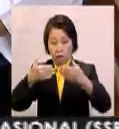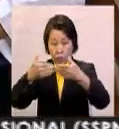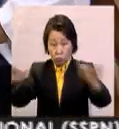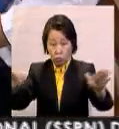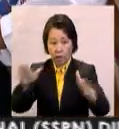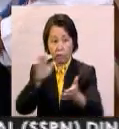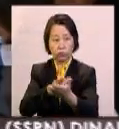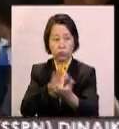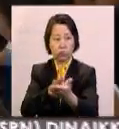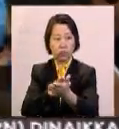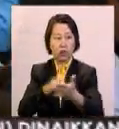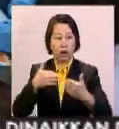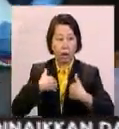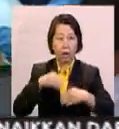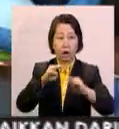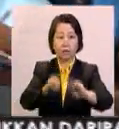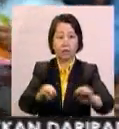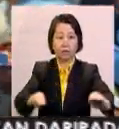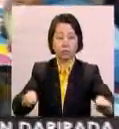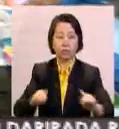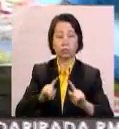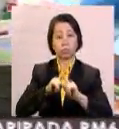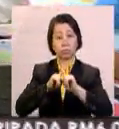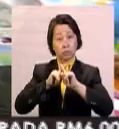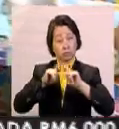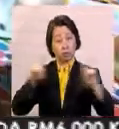tetapi bukan ada murid tetapi tanpa